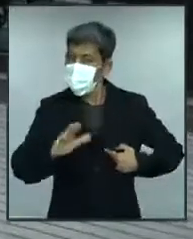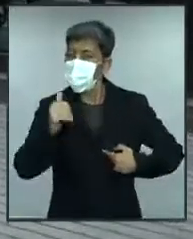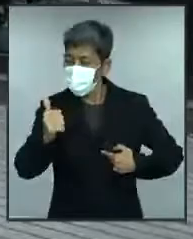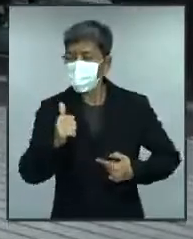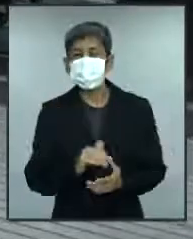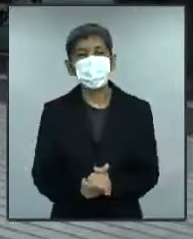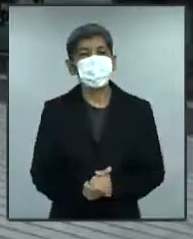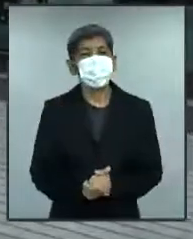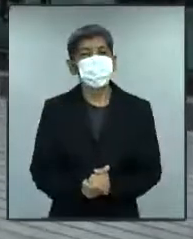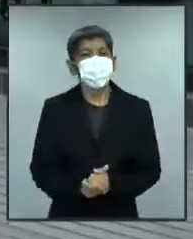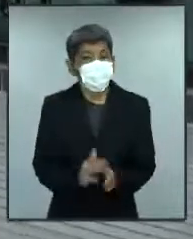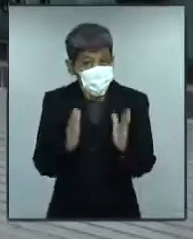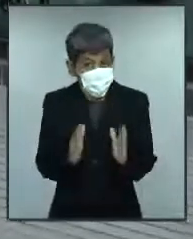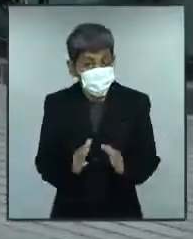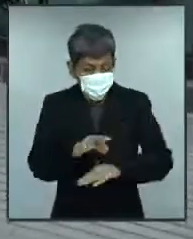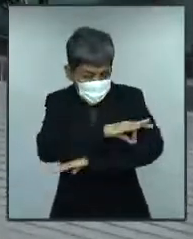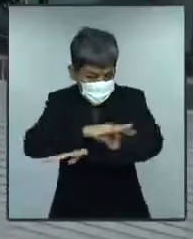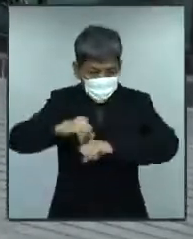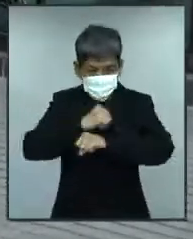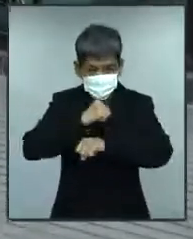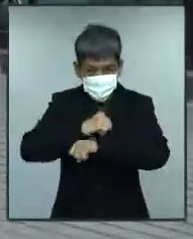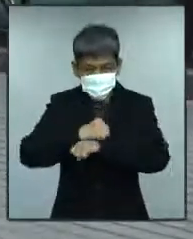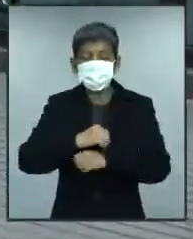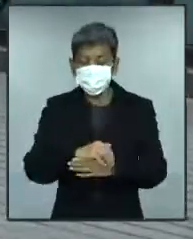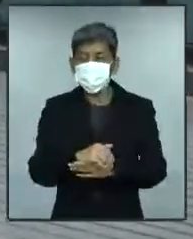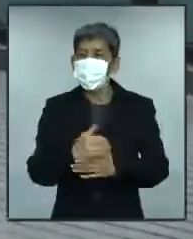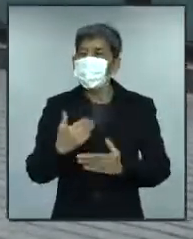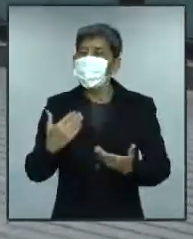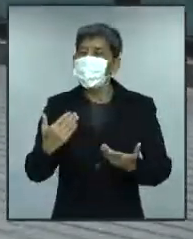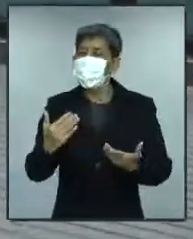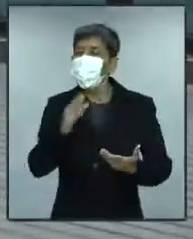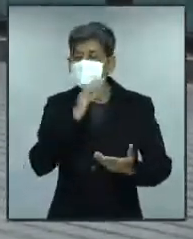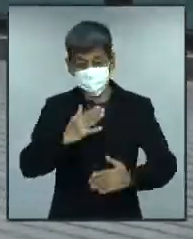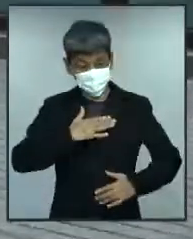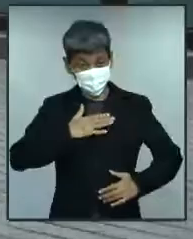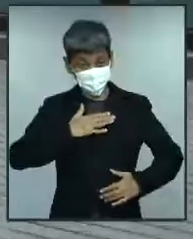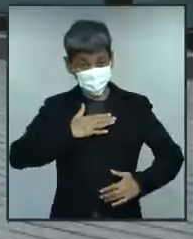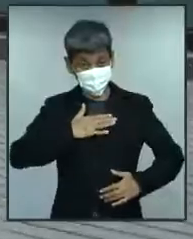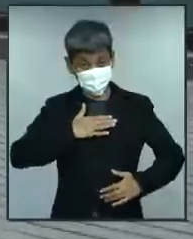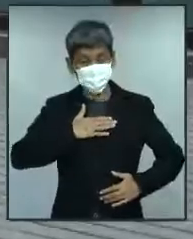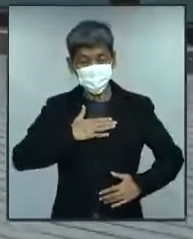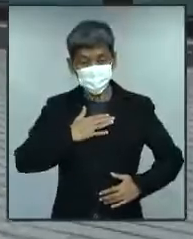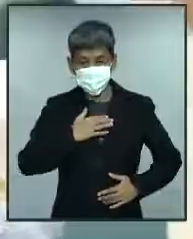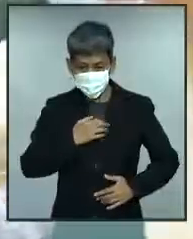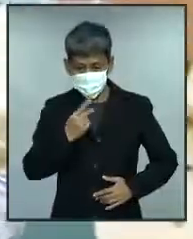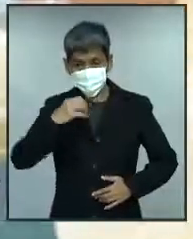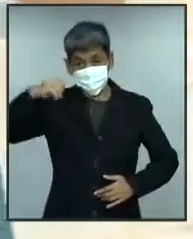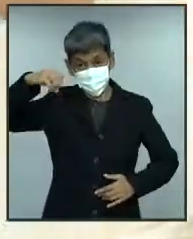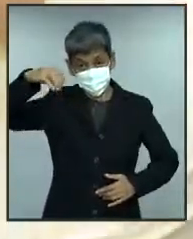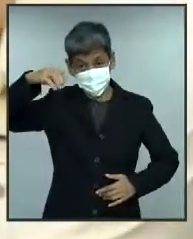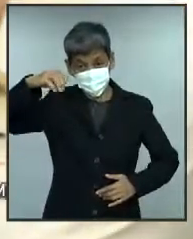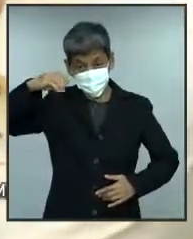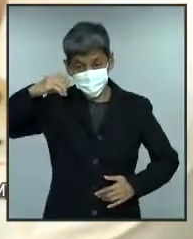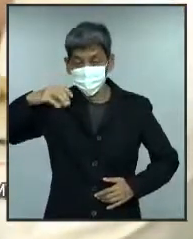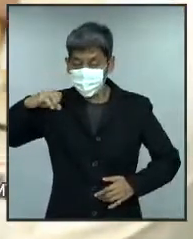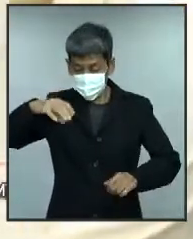ครับ ครับผม แต่สำหรับคนที่เป็นเอนจิเนียร์หรือว่าเป็นช่างอยู่แล้วเนี่ยเอาจริงๆเนี่ยมันถ้าเป็นผมนะคือผมมาเป็นช่างอยู่แล้วเอามอเตอร์ตัวนี้เอ